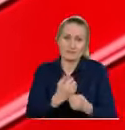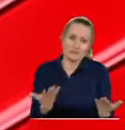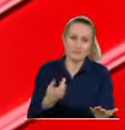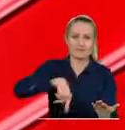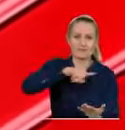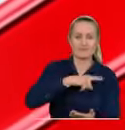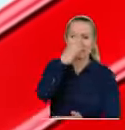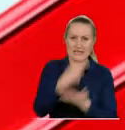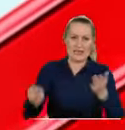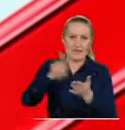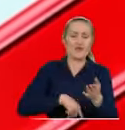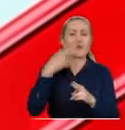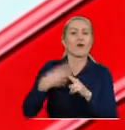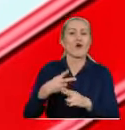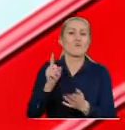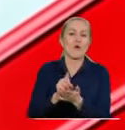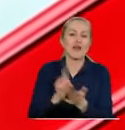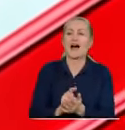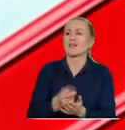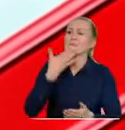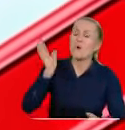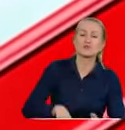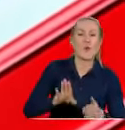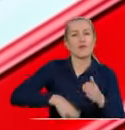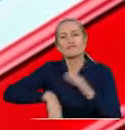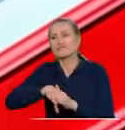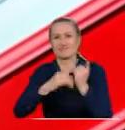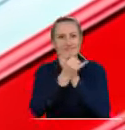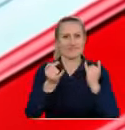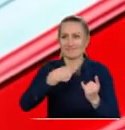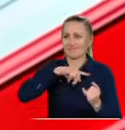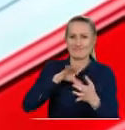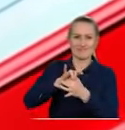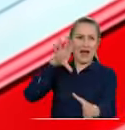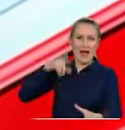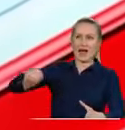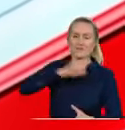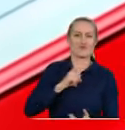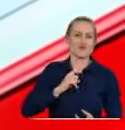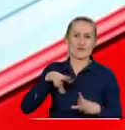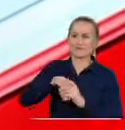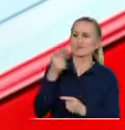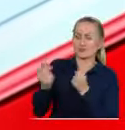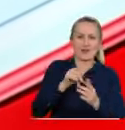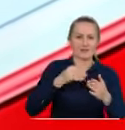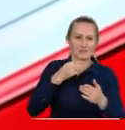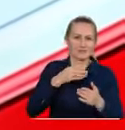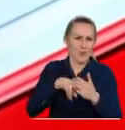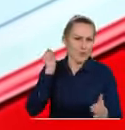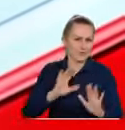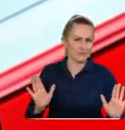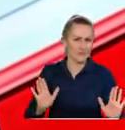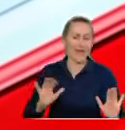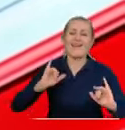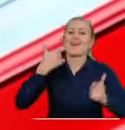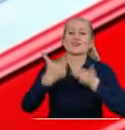część podatków, koncesji, zezwoleń. Uwolnijmy się od biurokracji. Jak to zrobić?